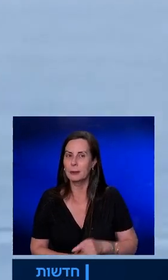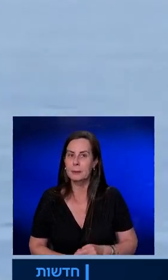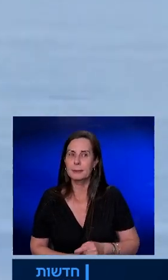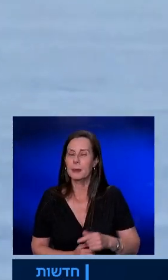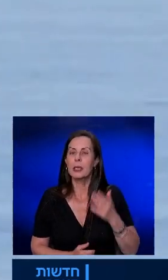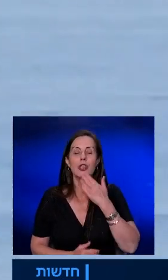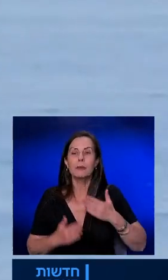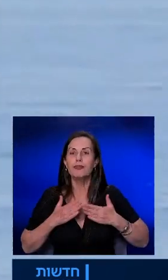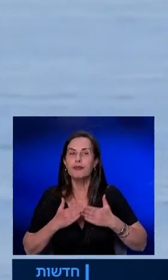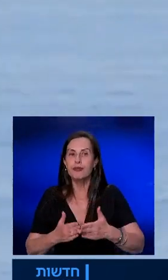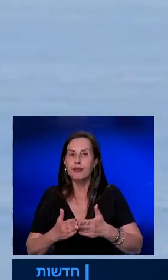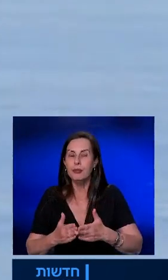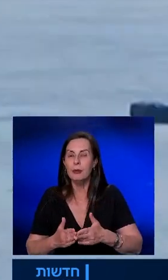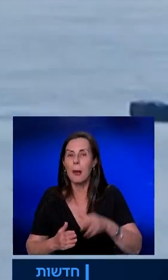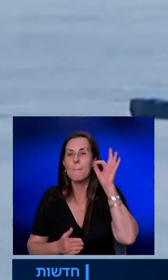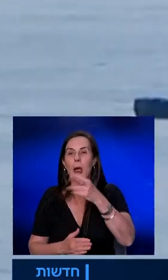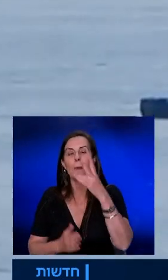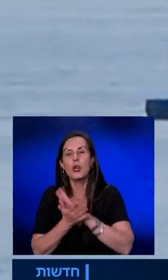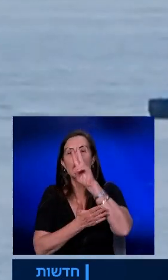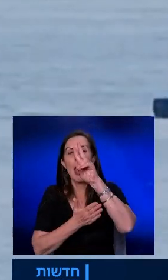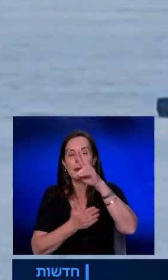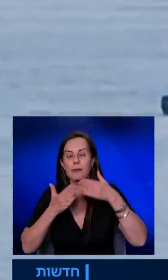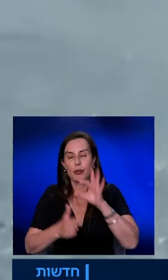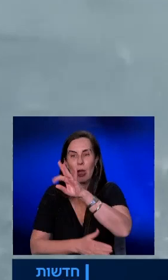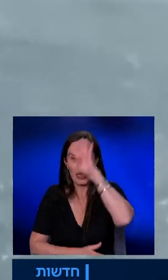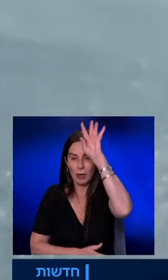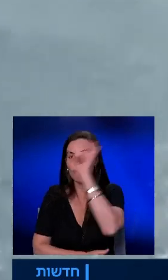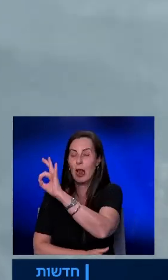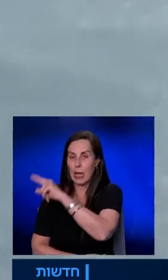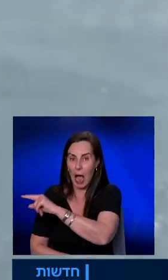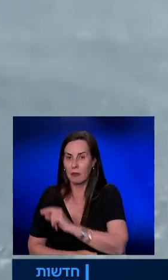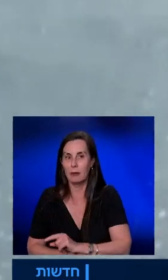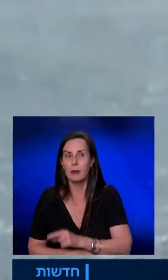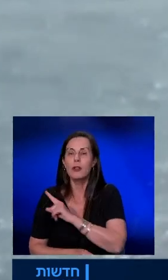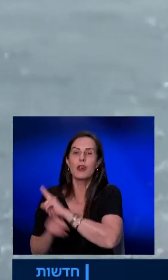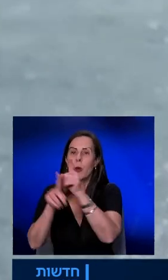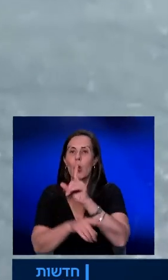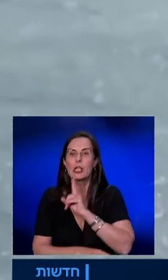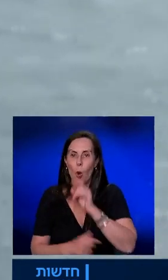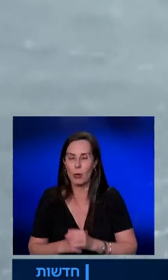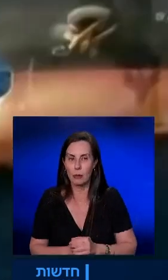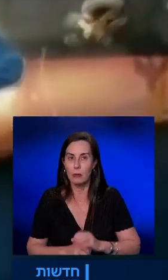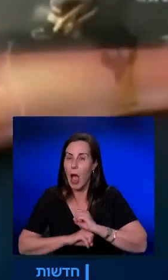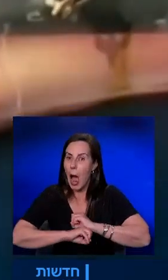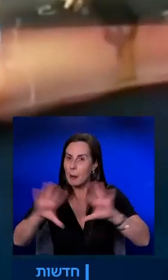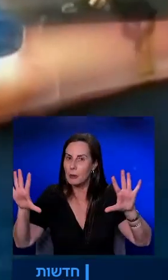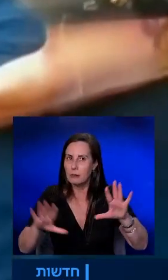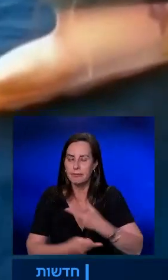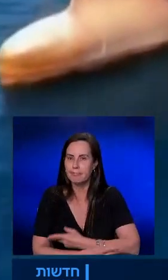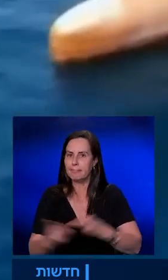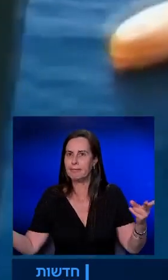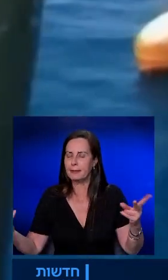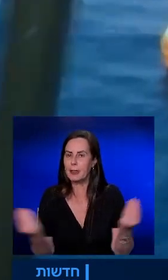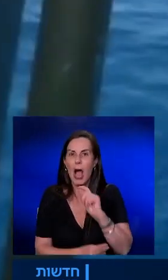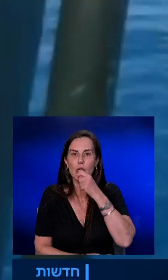הים הישראלי תקף לפחות 12 מכליות נפט ונשק איראניות בדרכן לסוריה. הפרסום חשף את המערכה